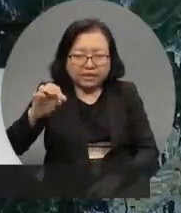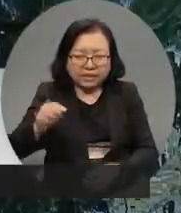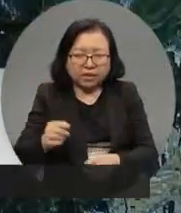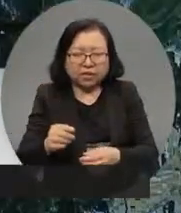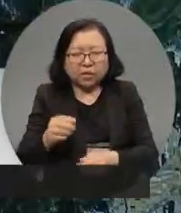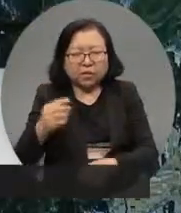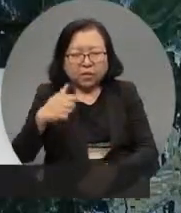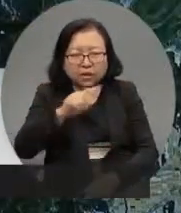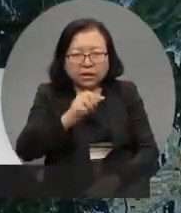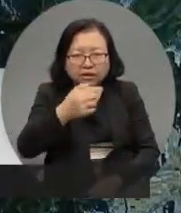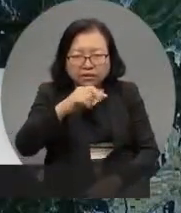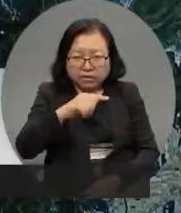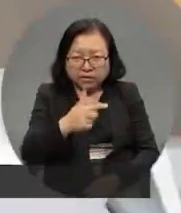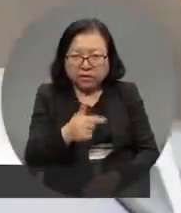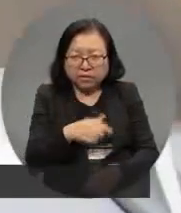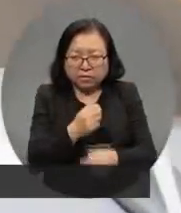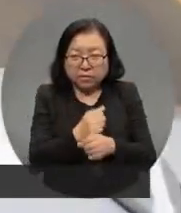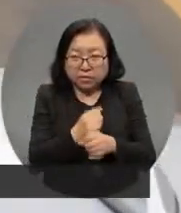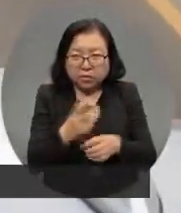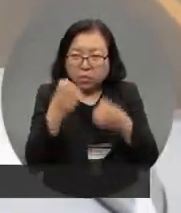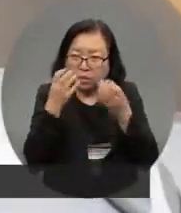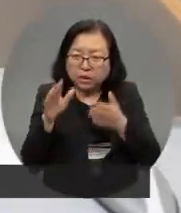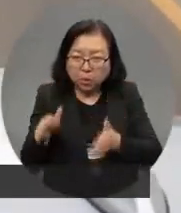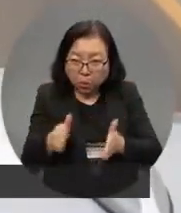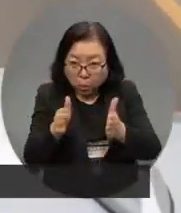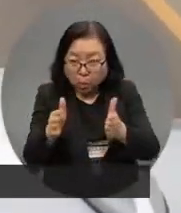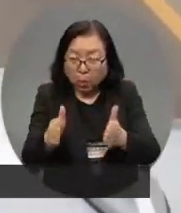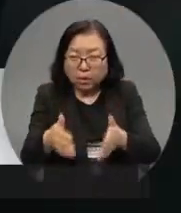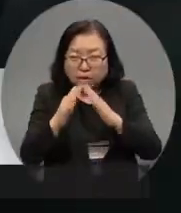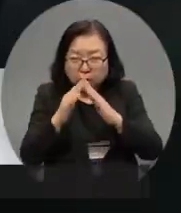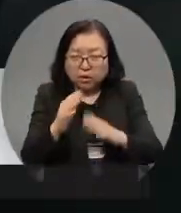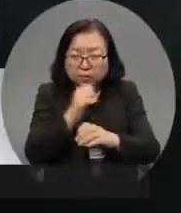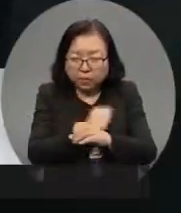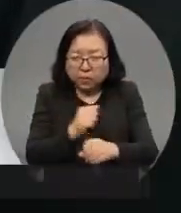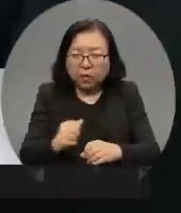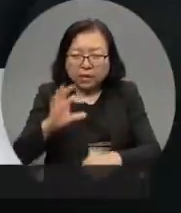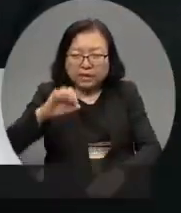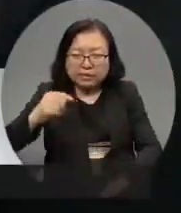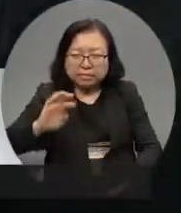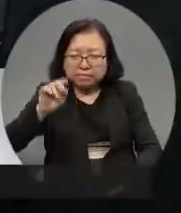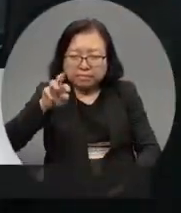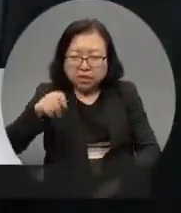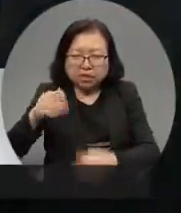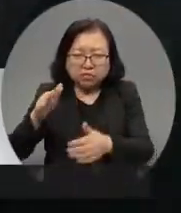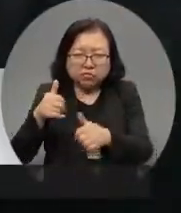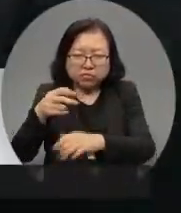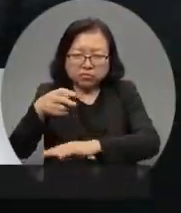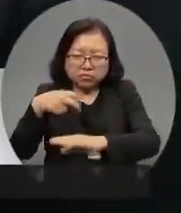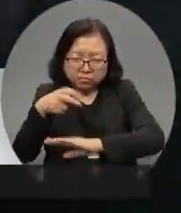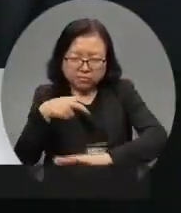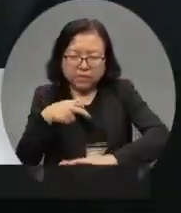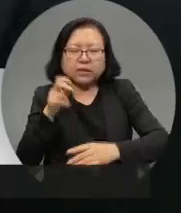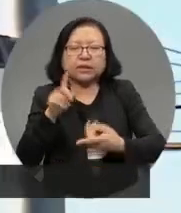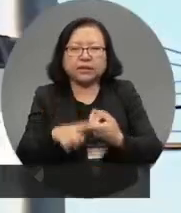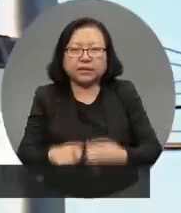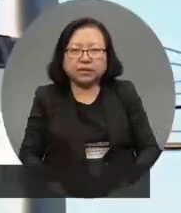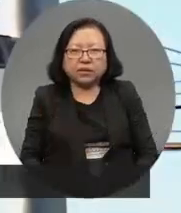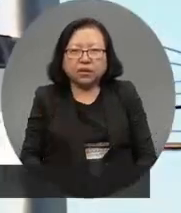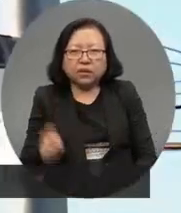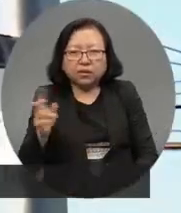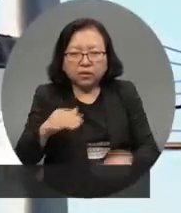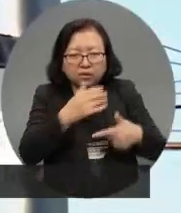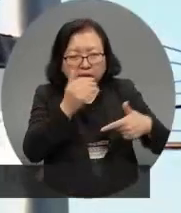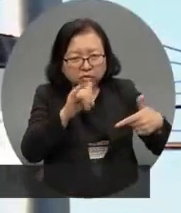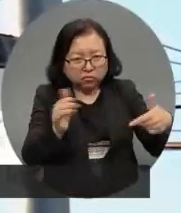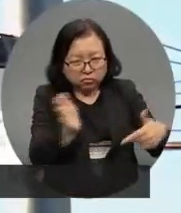신규 개발 지역 노선 신설과 확대, 읍면 지역 수요 응답형 청주 콜버스 도입 등입니다. 또